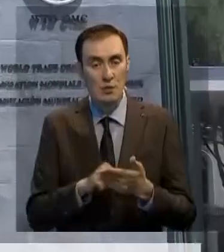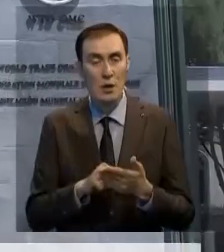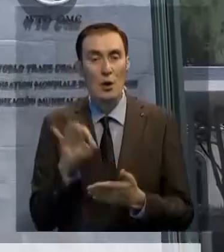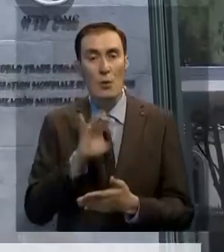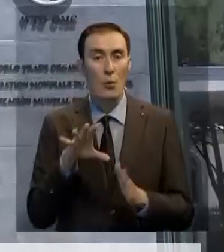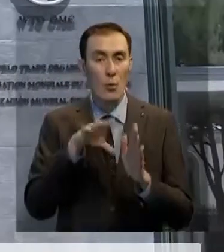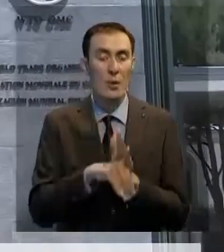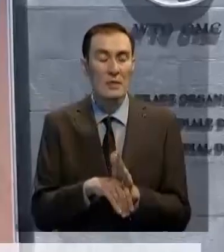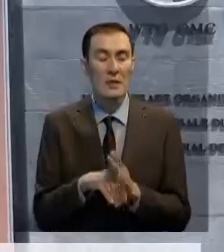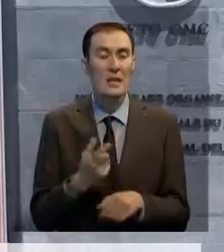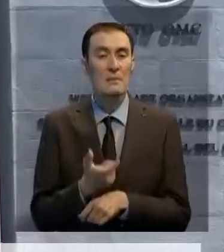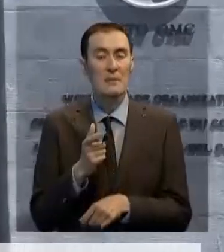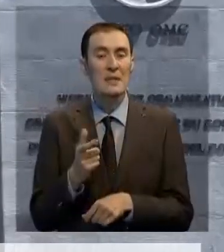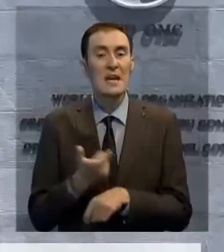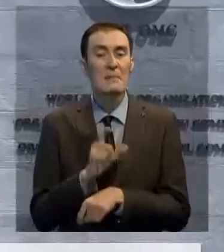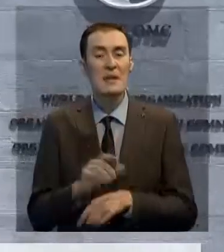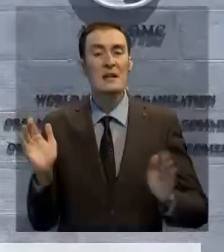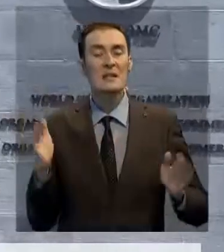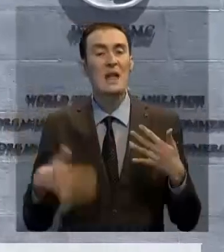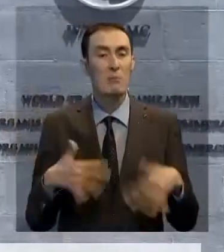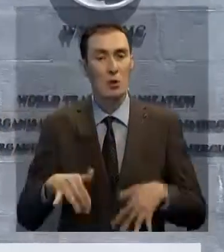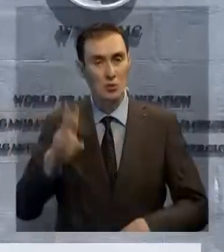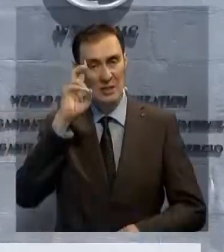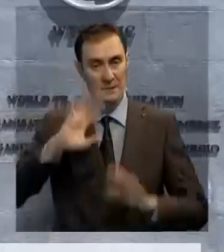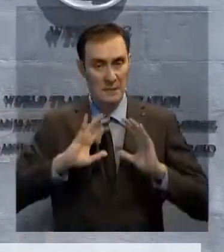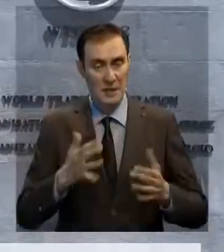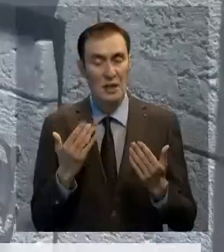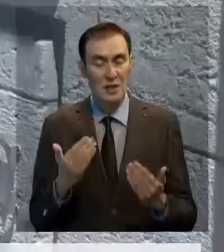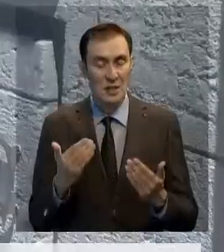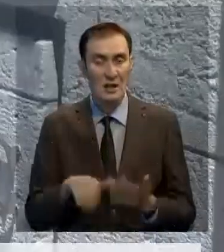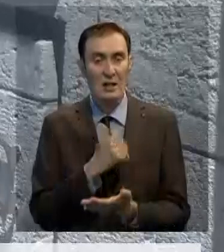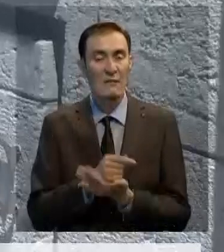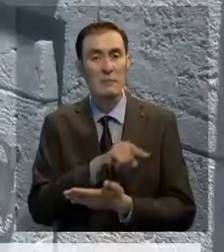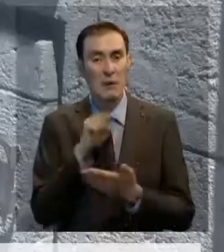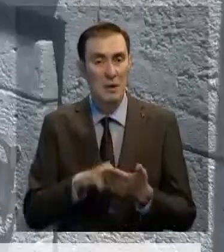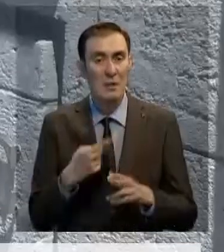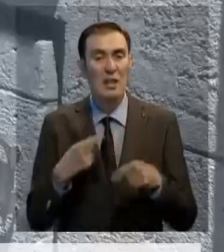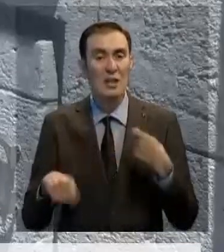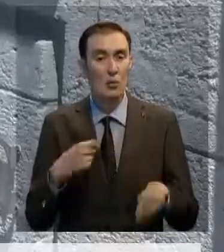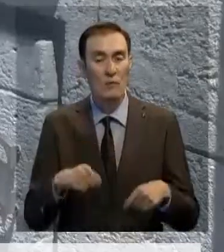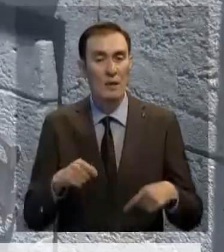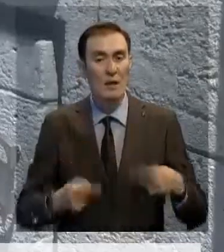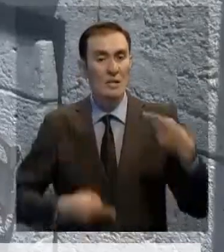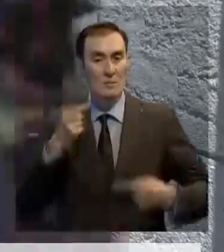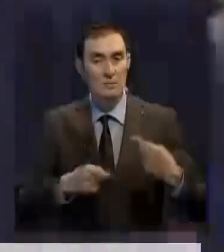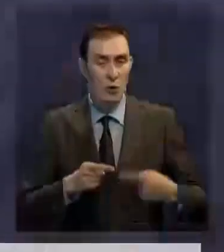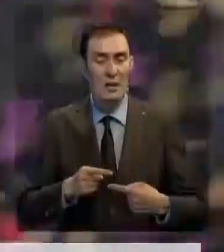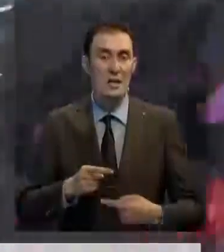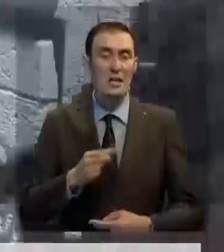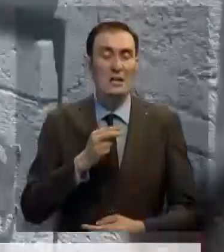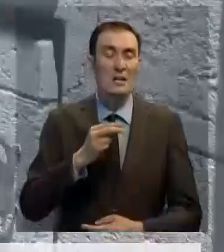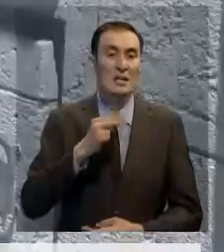касающиеся наименее развитых стран. Главные сегодняшние вызовы ВТО – это торговая война между США и